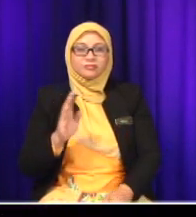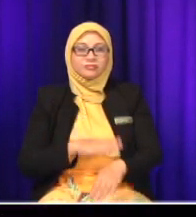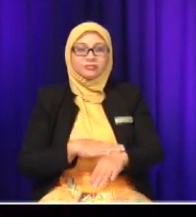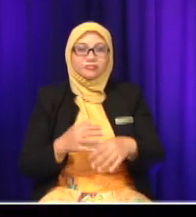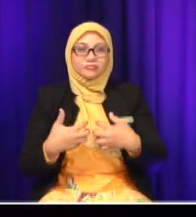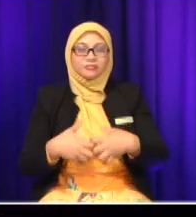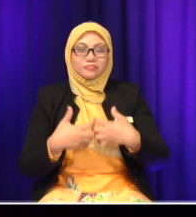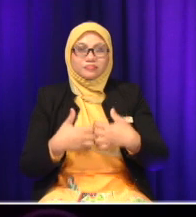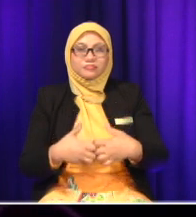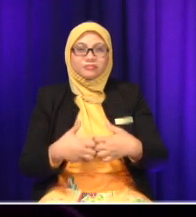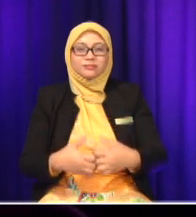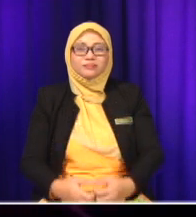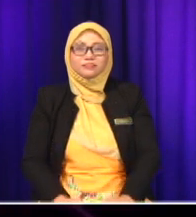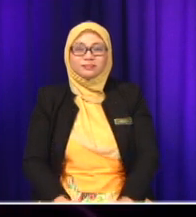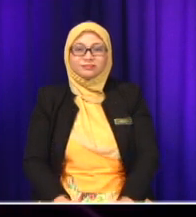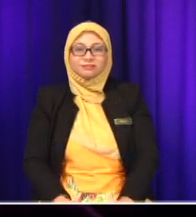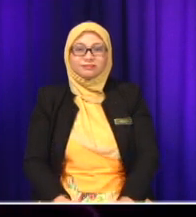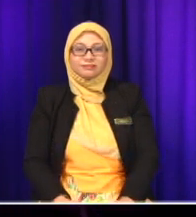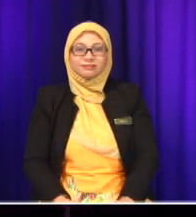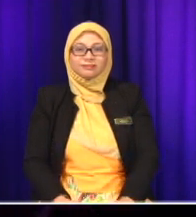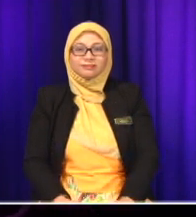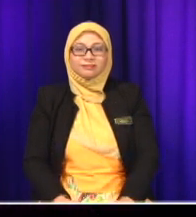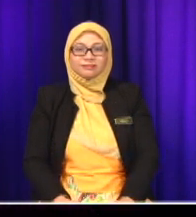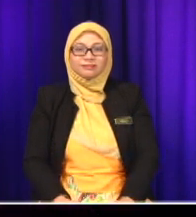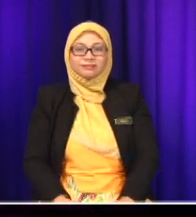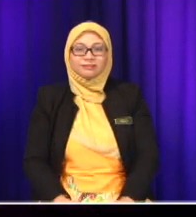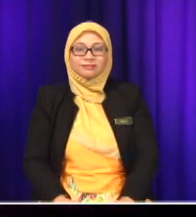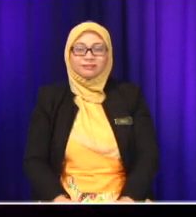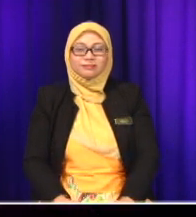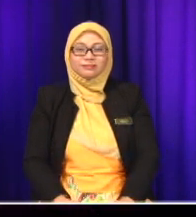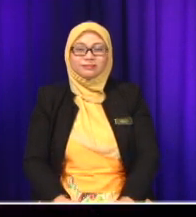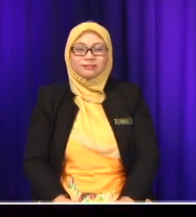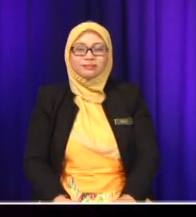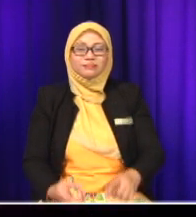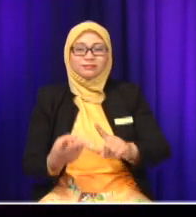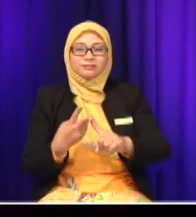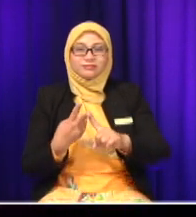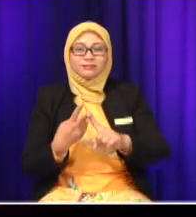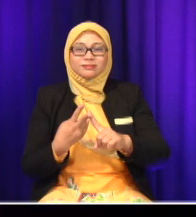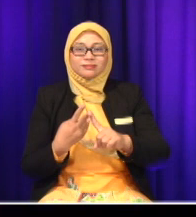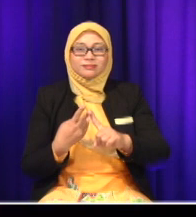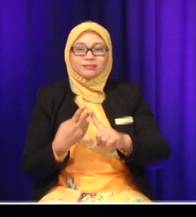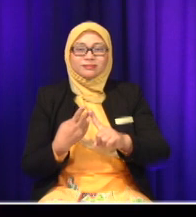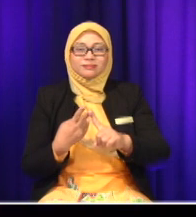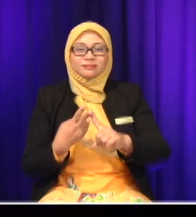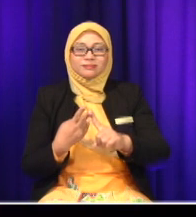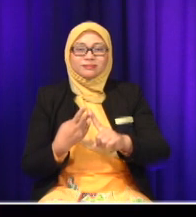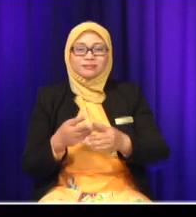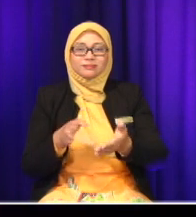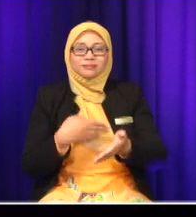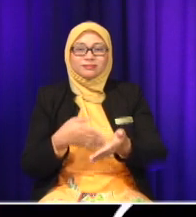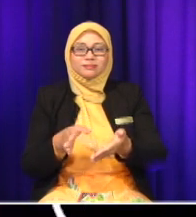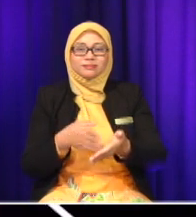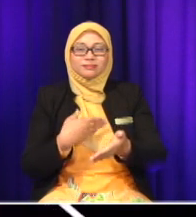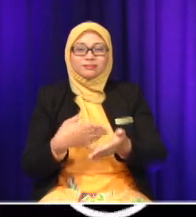semua in membersihkan na karbon pada semua hijjap okey tu langkah yang pertama yang kedua mazus menyapu muka